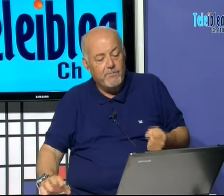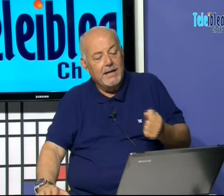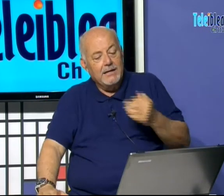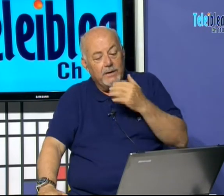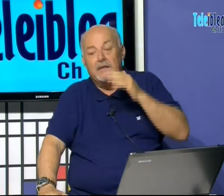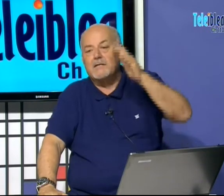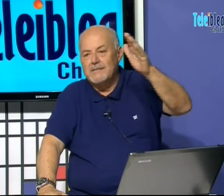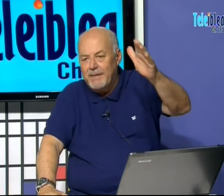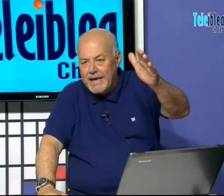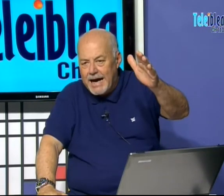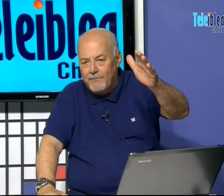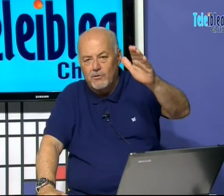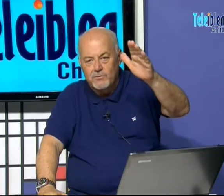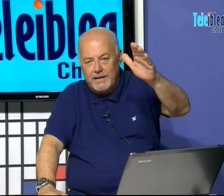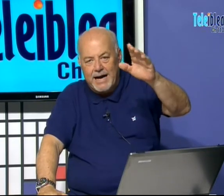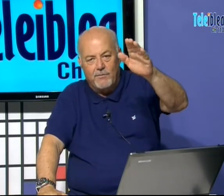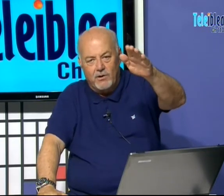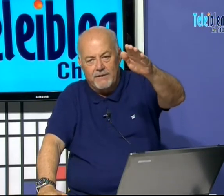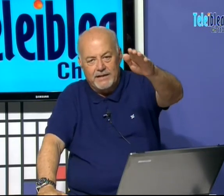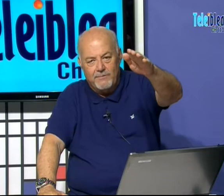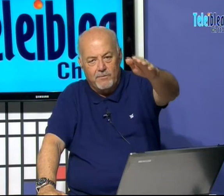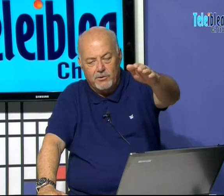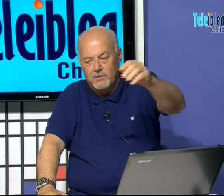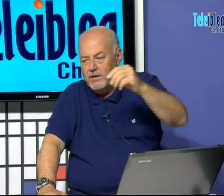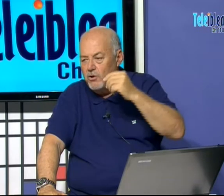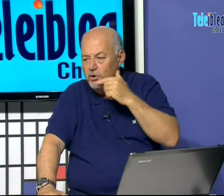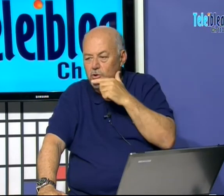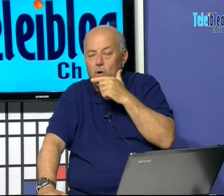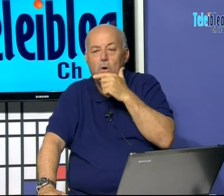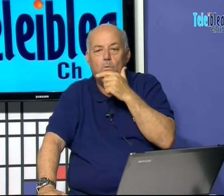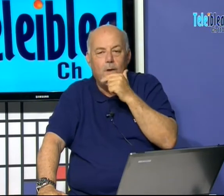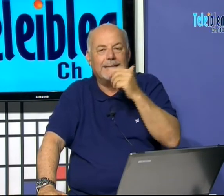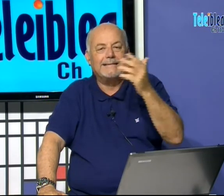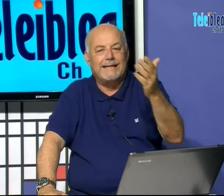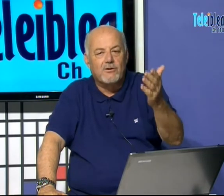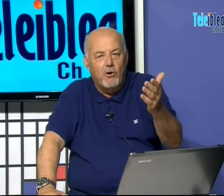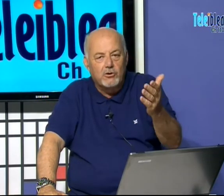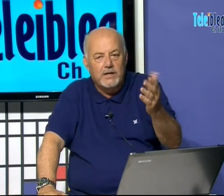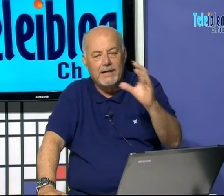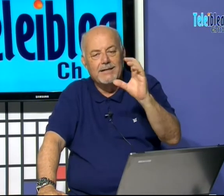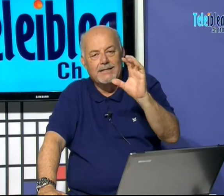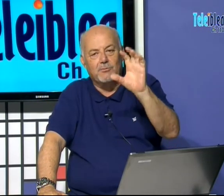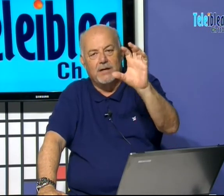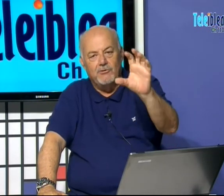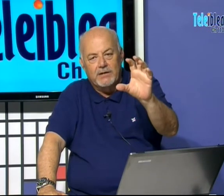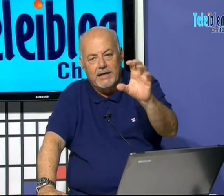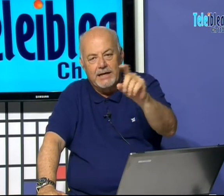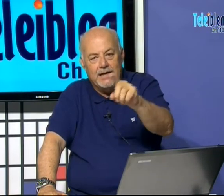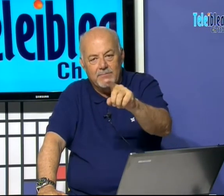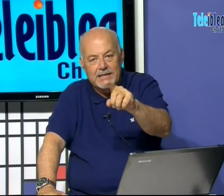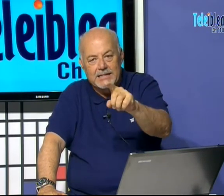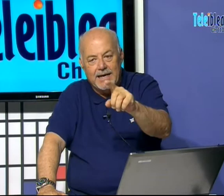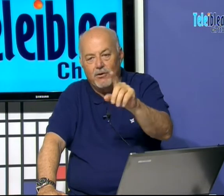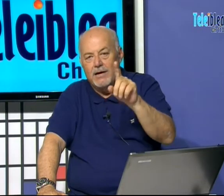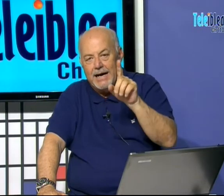una. Quindi speriamo, ora vedremo al prossimo incontro quante cose si potranno chiarire